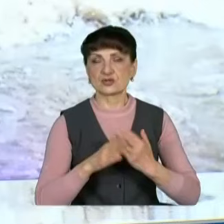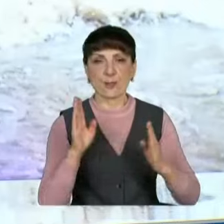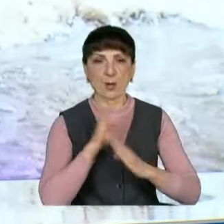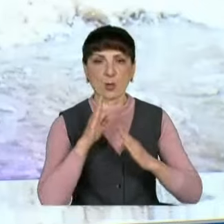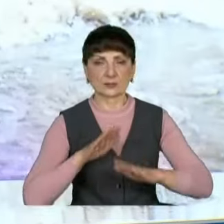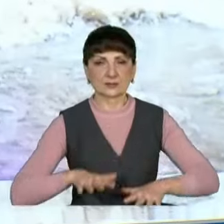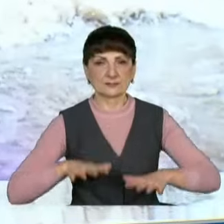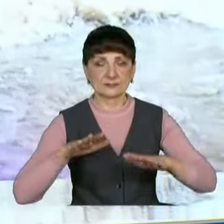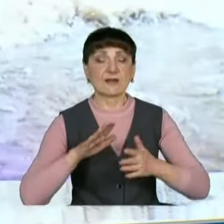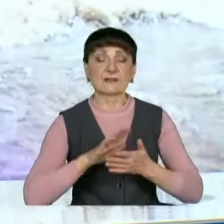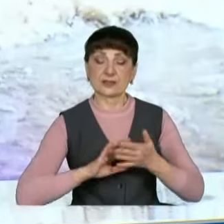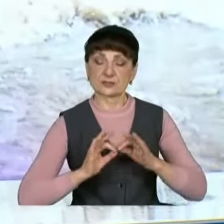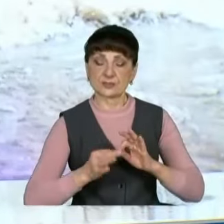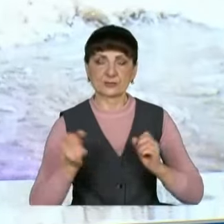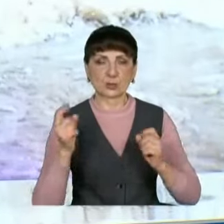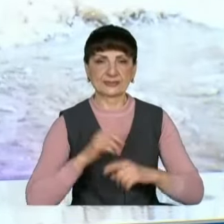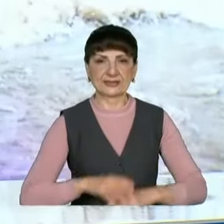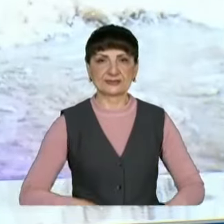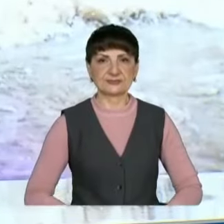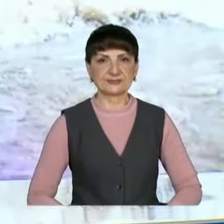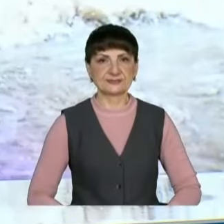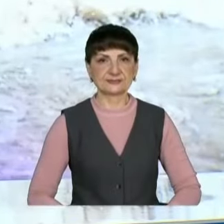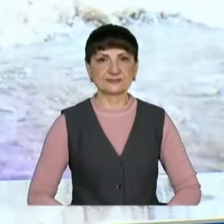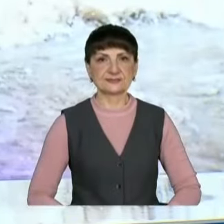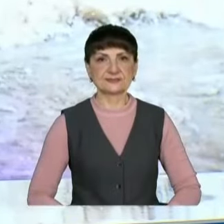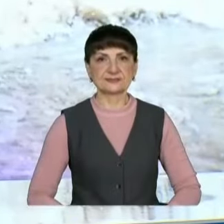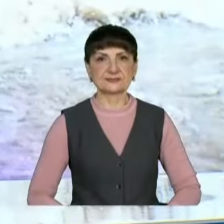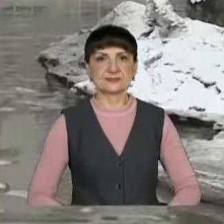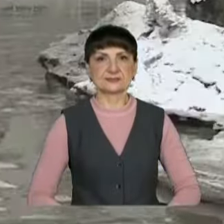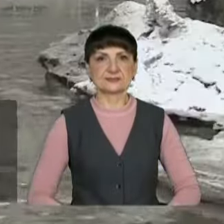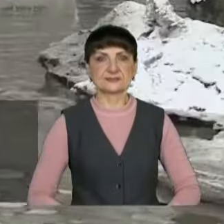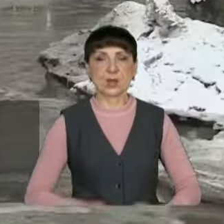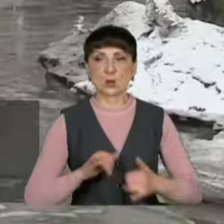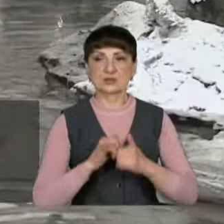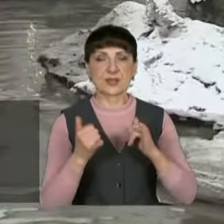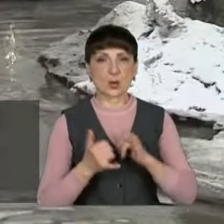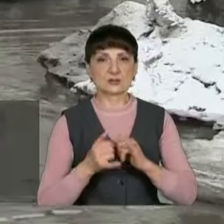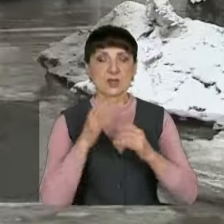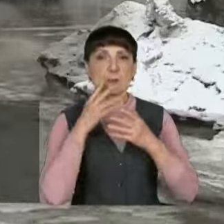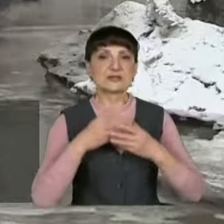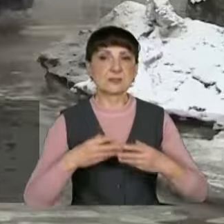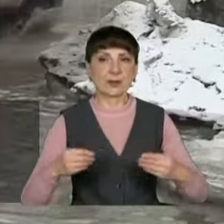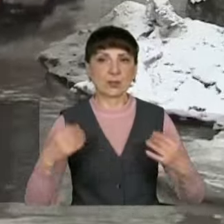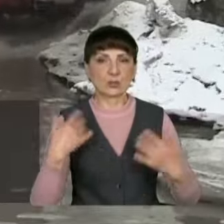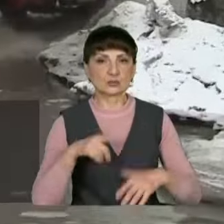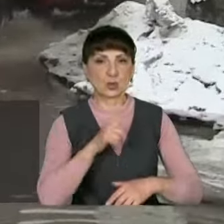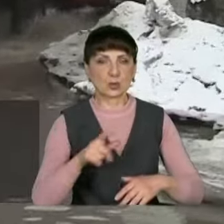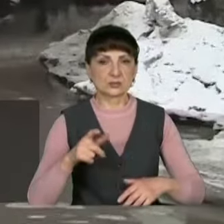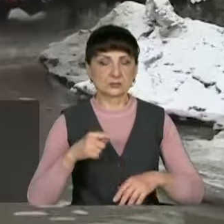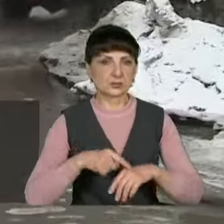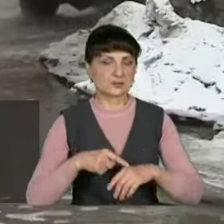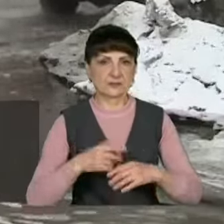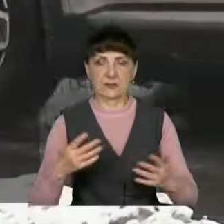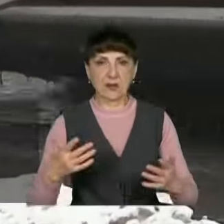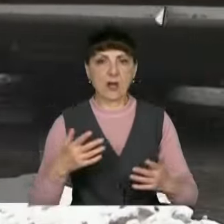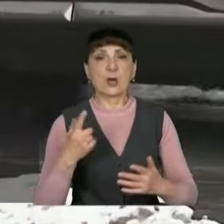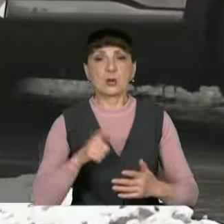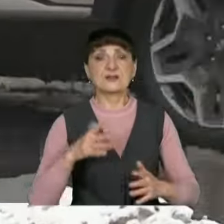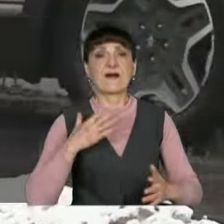катаклизм, попытался узнать Руслан Мухамедьяров. В Усть-Каменогорске потепление вызвало у горожан двоякое чувство. С одной стороны,